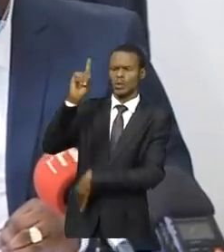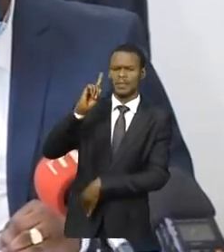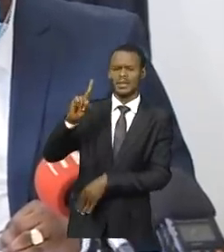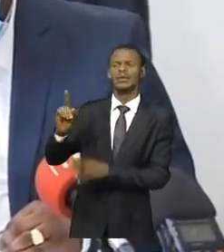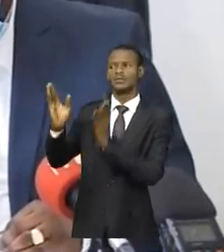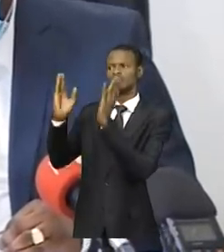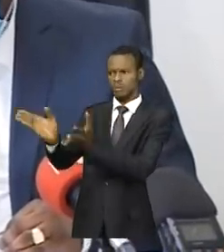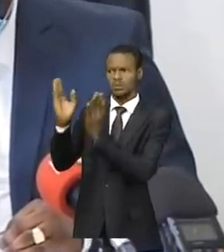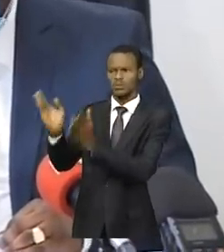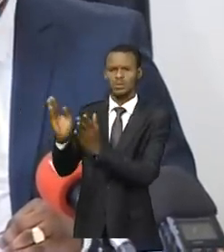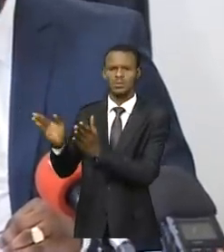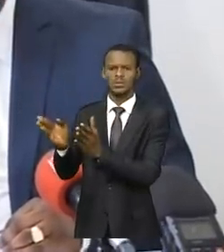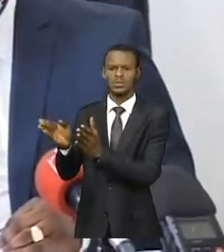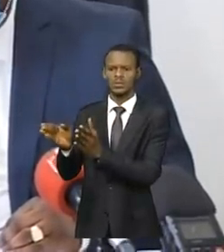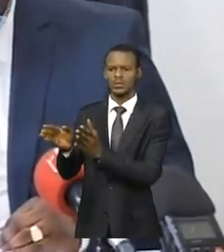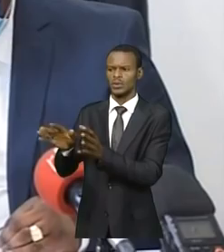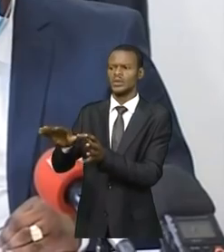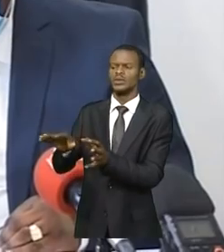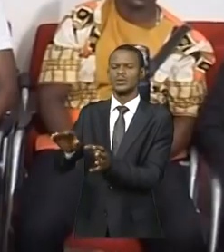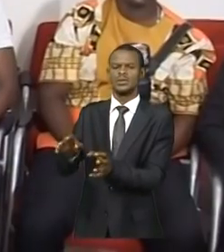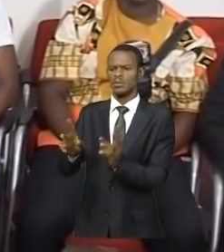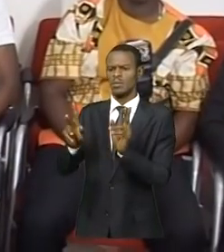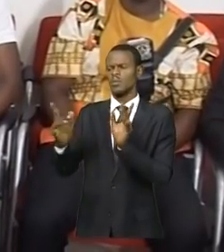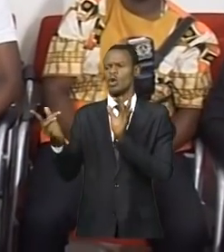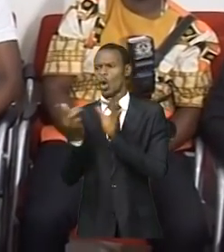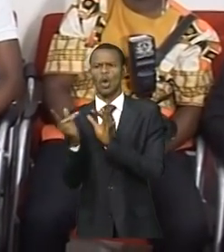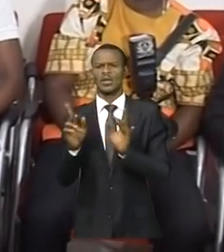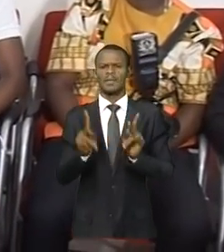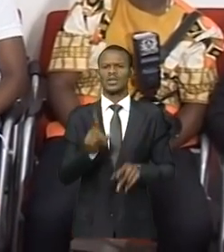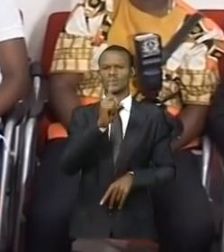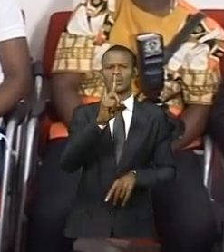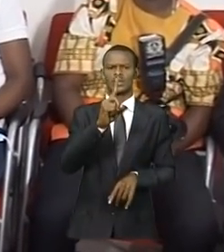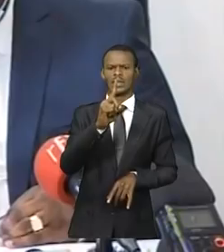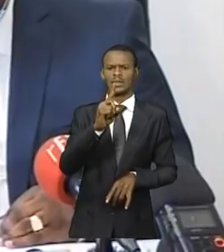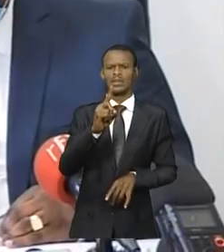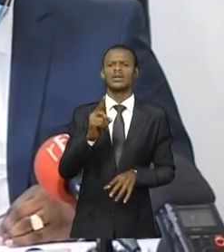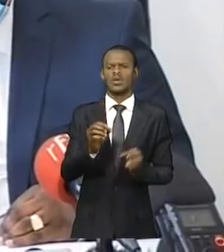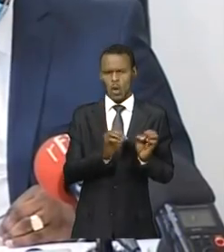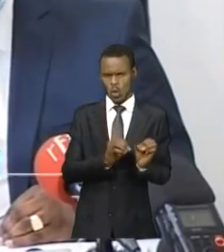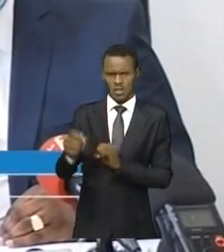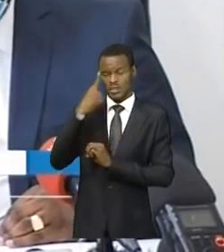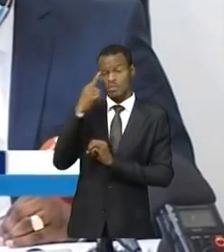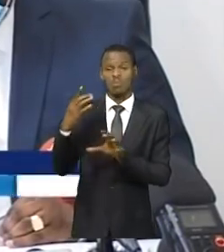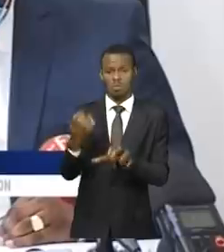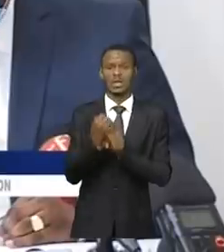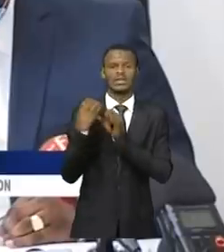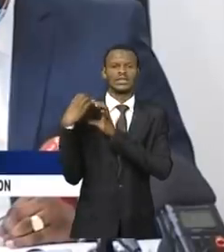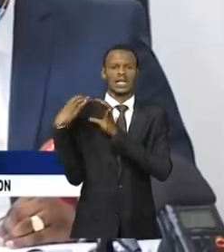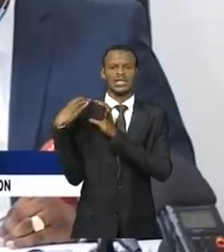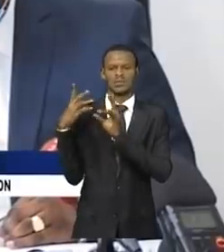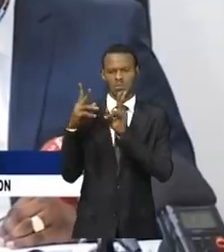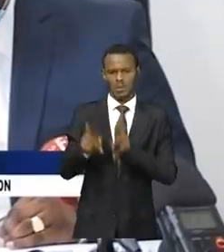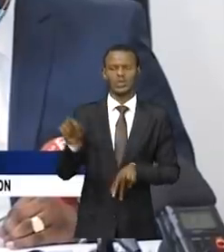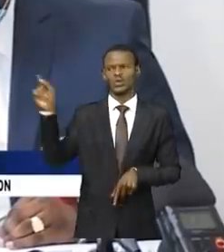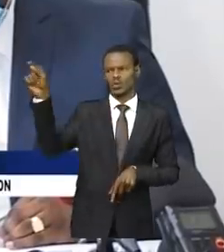occupants de l'immeuble, en ce y compris le personnel, l'organisation de la prise en charge correcte selon le protocole national